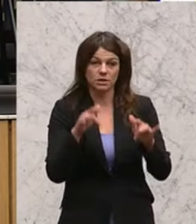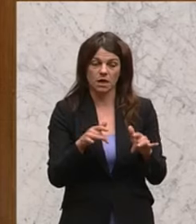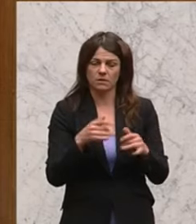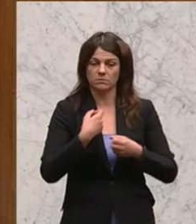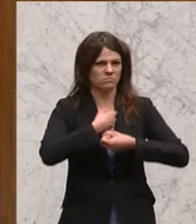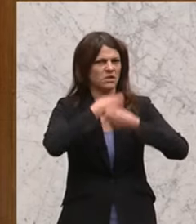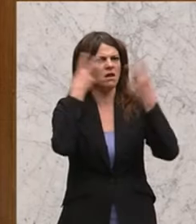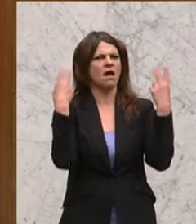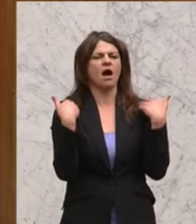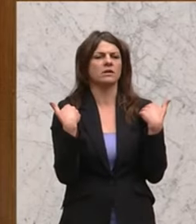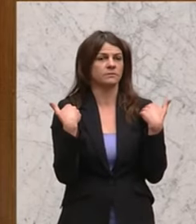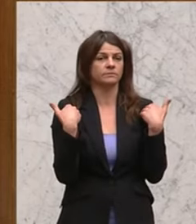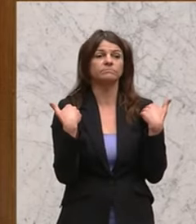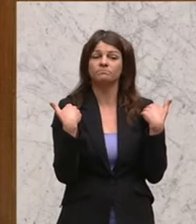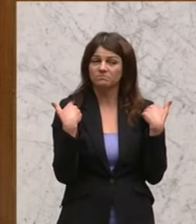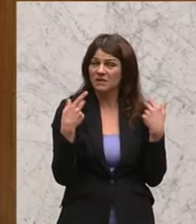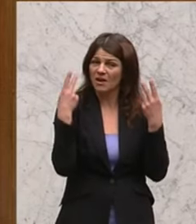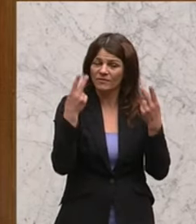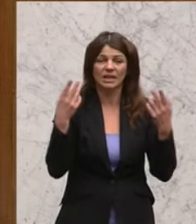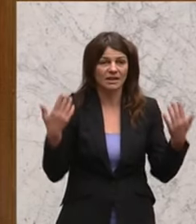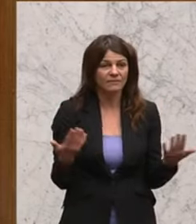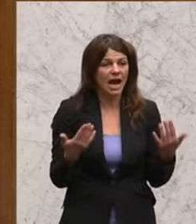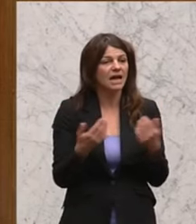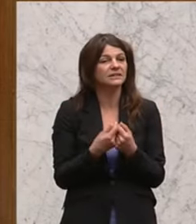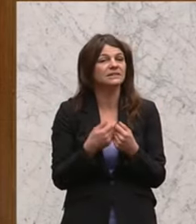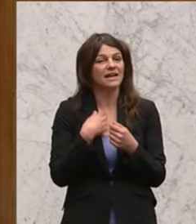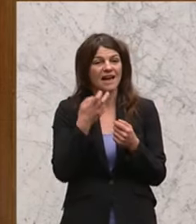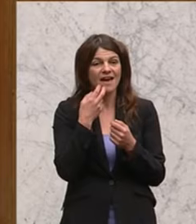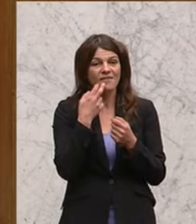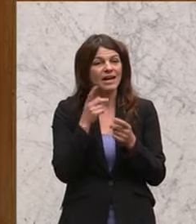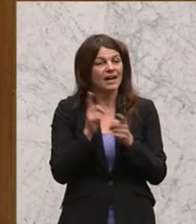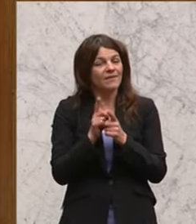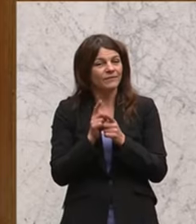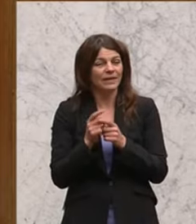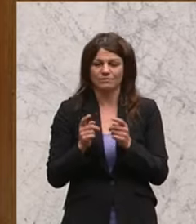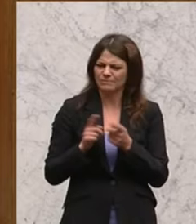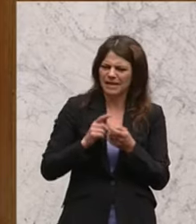klar, dass es hier darum geht, einen Stein an die Spitze zu rollen